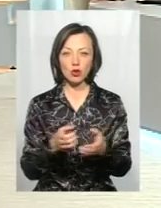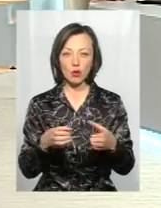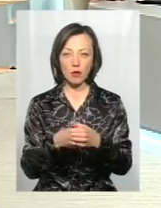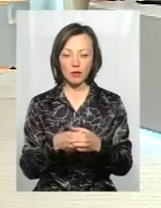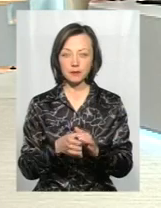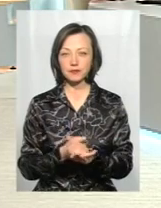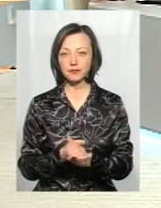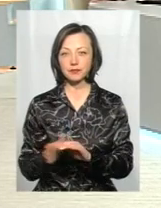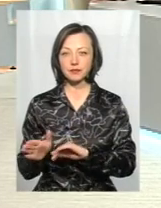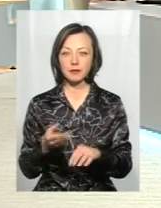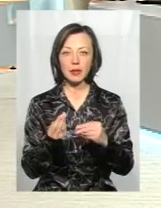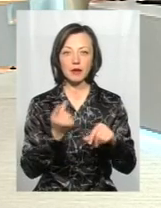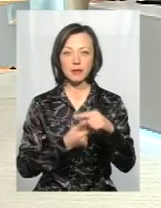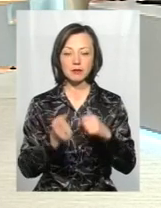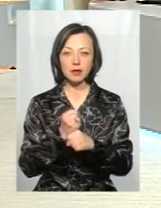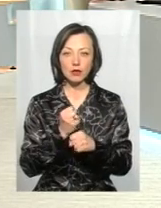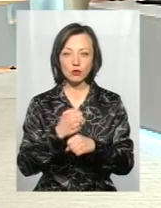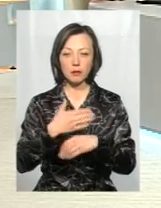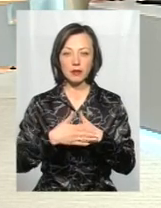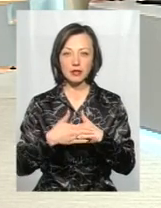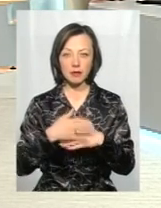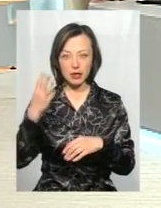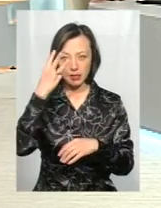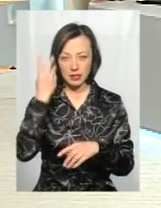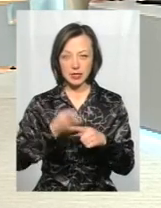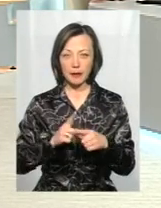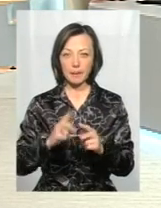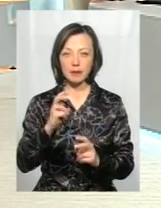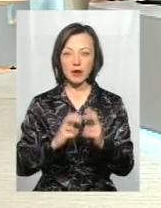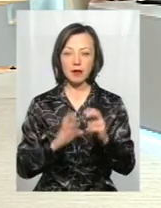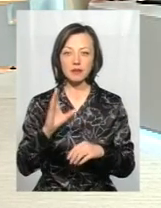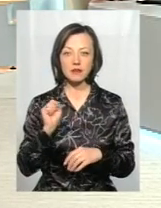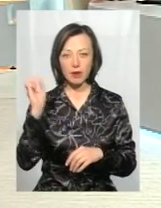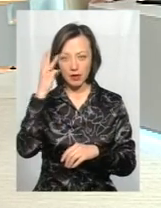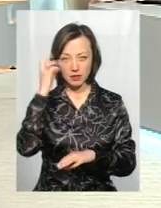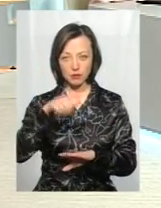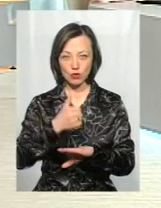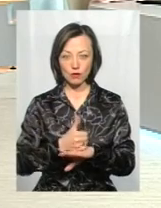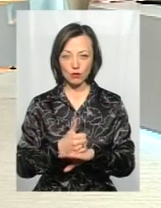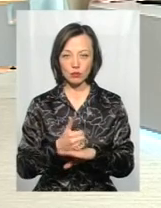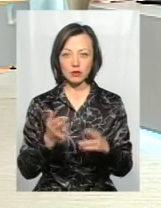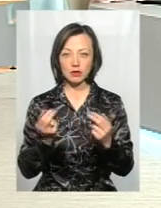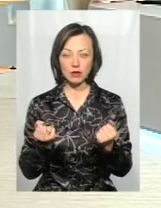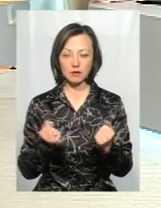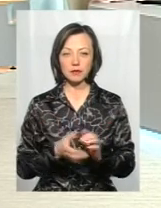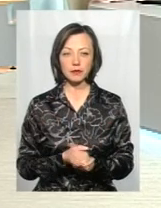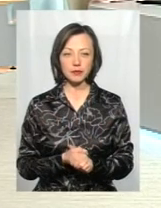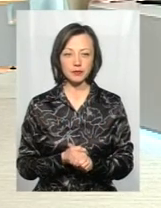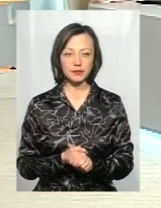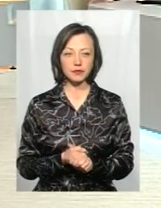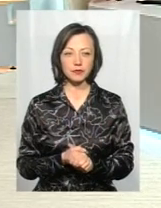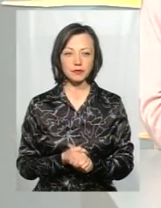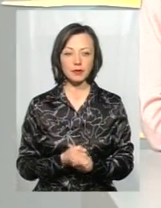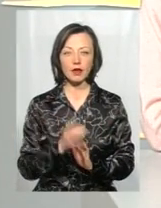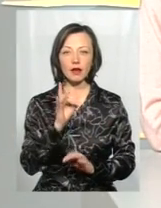бізнес працює, знову ж таки, через те, що близько до Хмельницького. І це підприємства хмельницькі в основному, так? Так. А